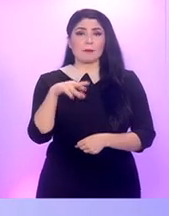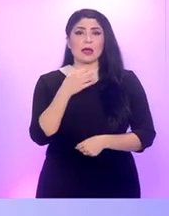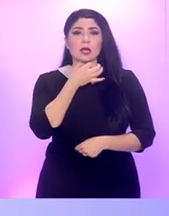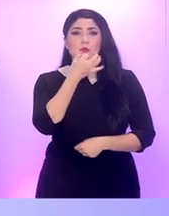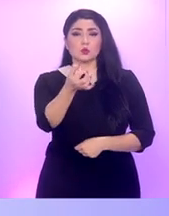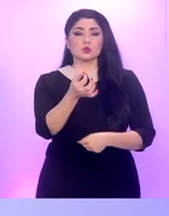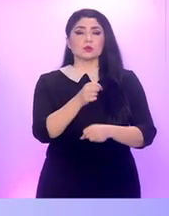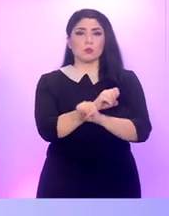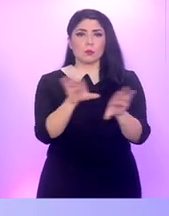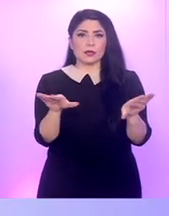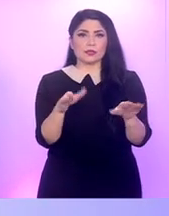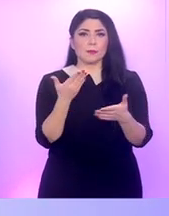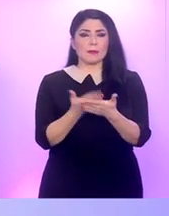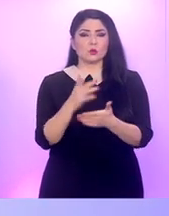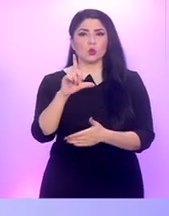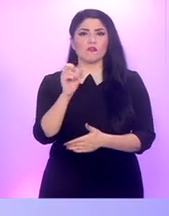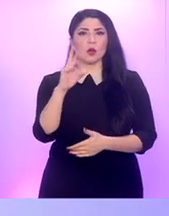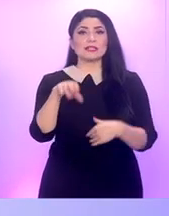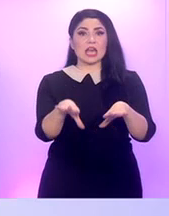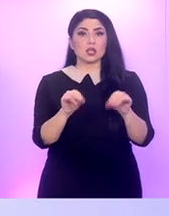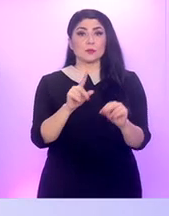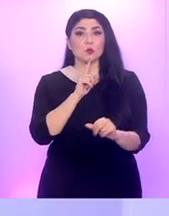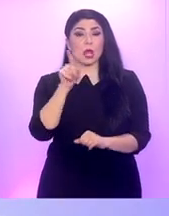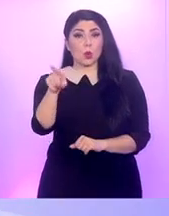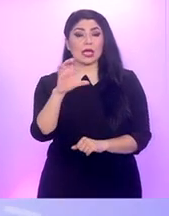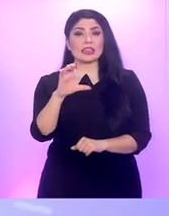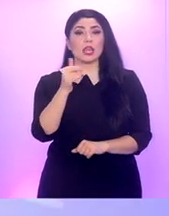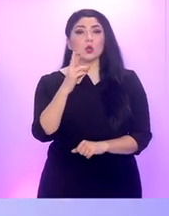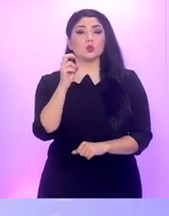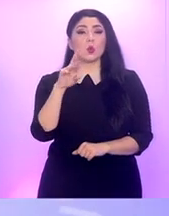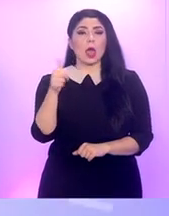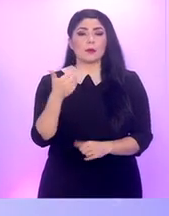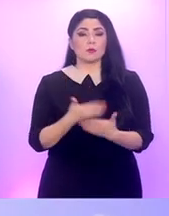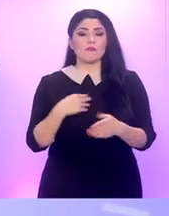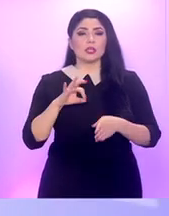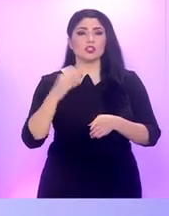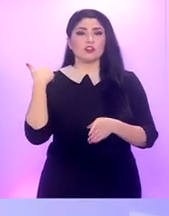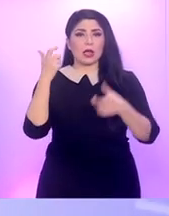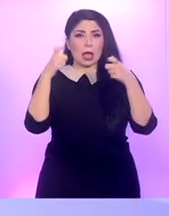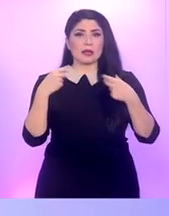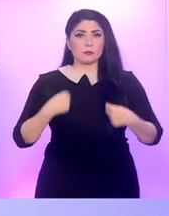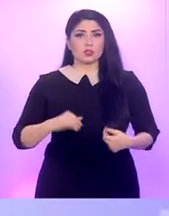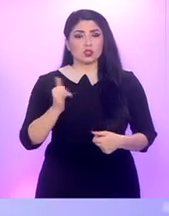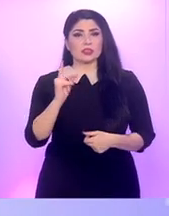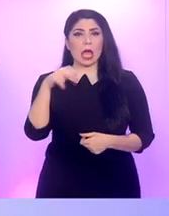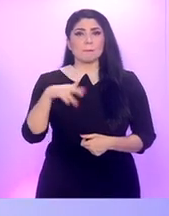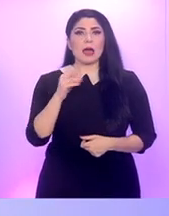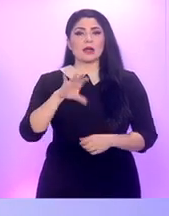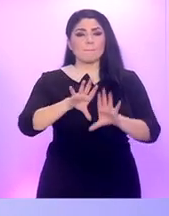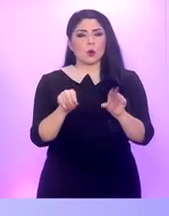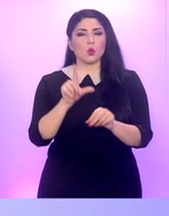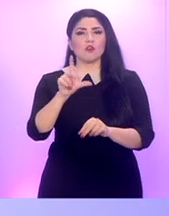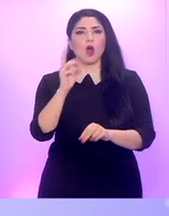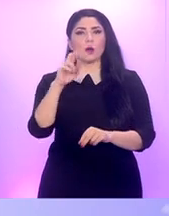copreședintele USR Plus, către Ludovic Orban să accepte numirea lui Cătălin Drulă în funcția de șef al Camerei Deputaților, iar Dan Barna împreună cu